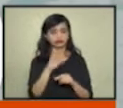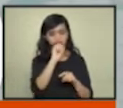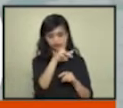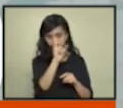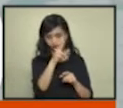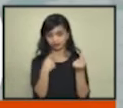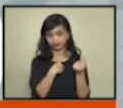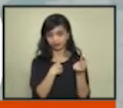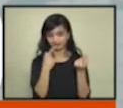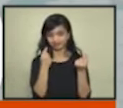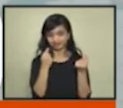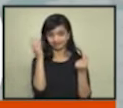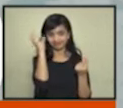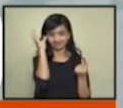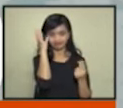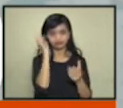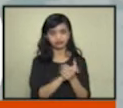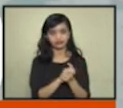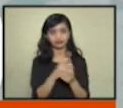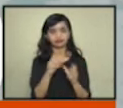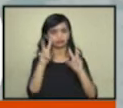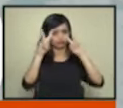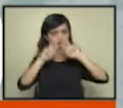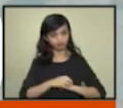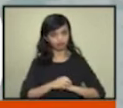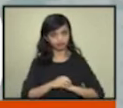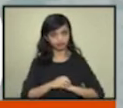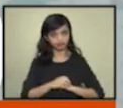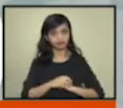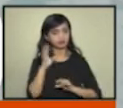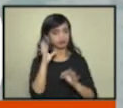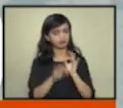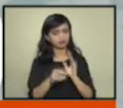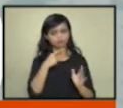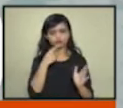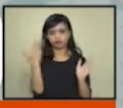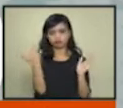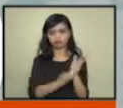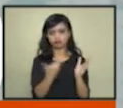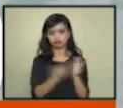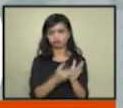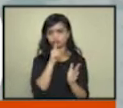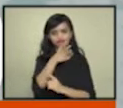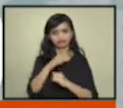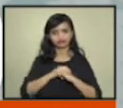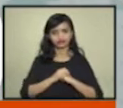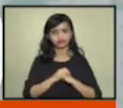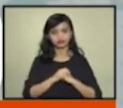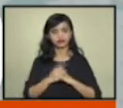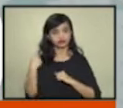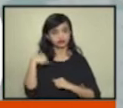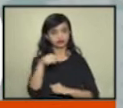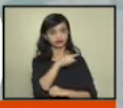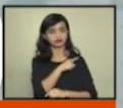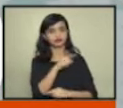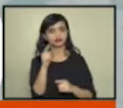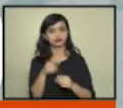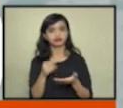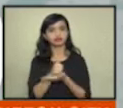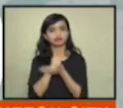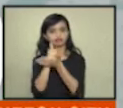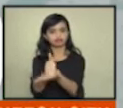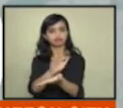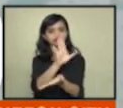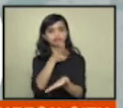Oh, ganitong gagawin ko, Sir Chito. Magpapa-imbestiga po kami. Ano po? Kapag napatunayan, sir, na minumura yung nanay nyo, kami po ay tutulong sa nanay